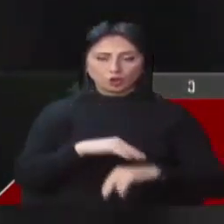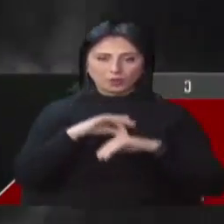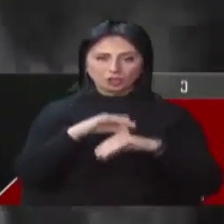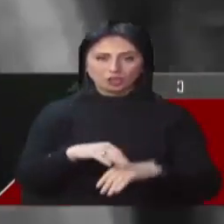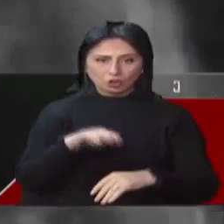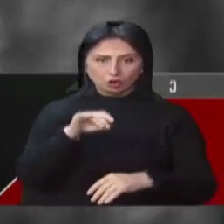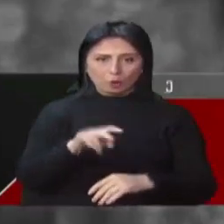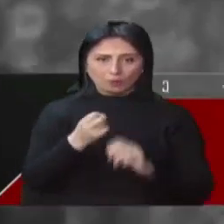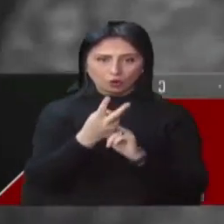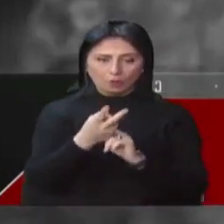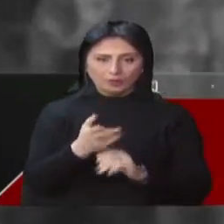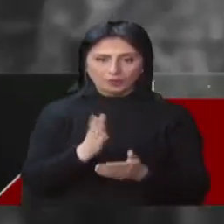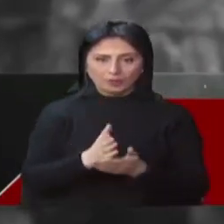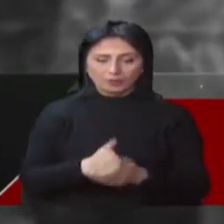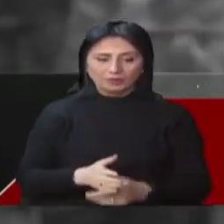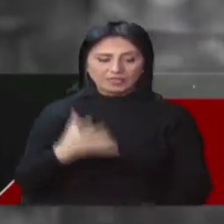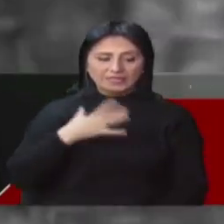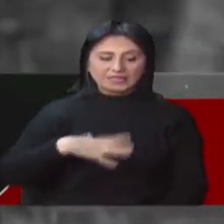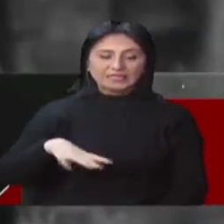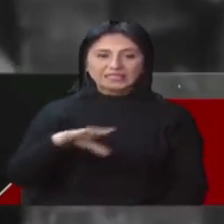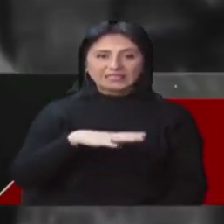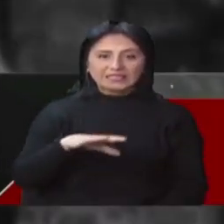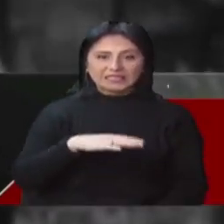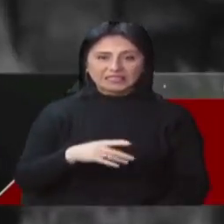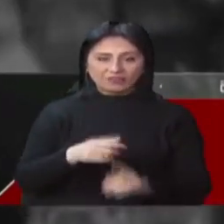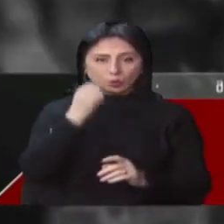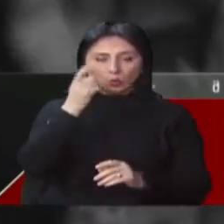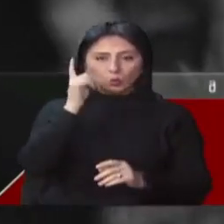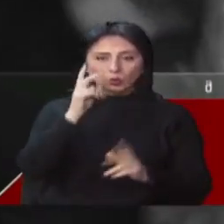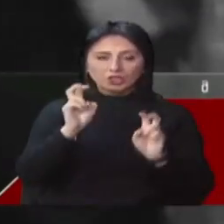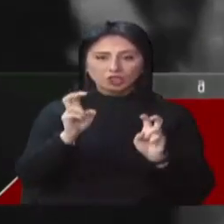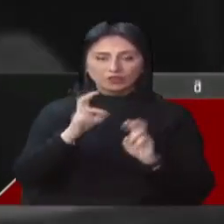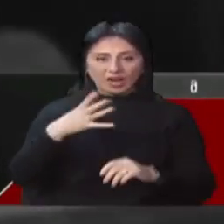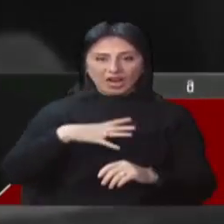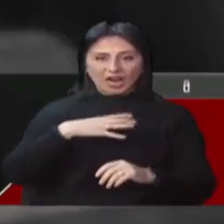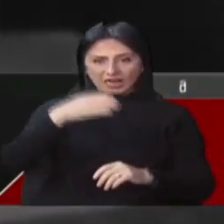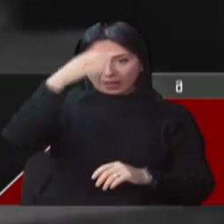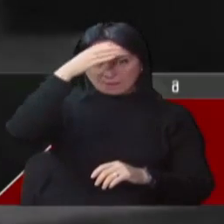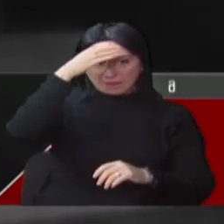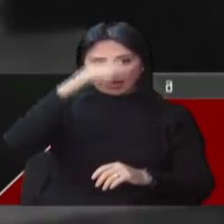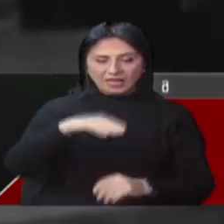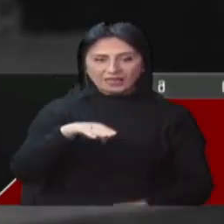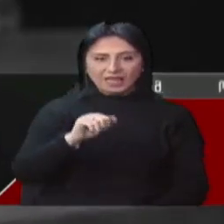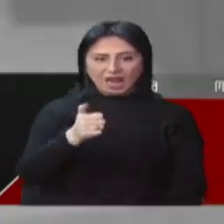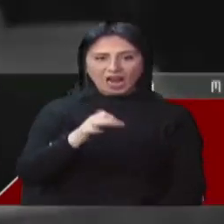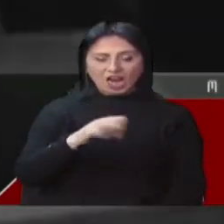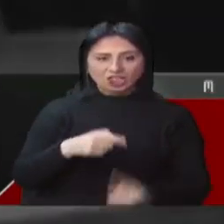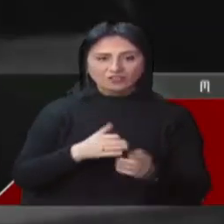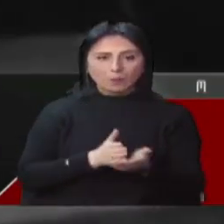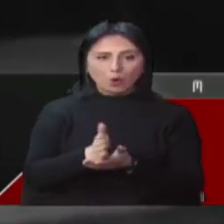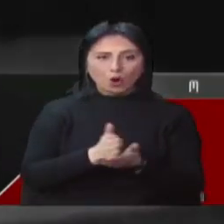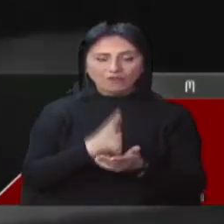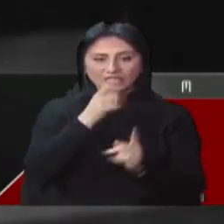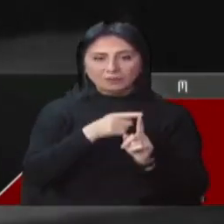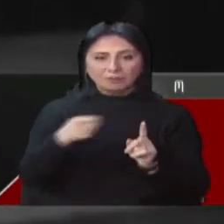ჩაატარა ერთმა ადამიანმა. საქართველოს მეჭურჭლეთ უხუცესად წოდებული ქართველი მეცნიერის ექვთიმე თაყაიშვილის მოღვაწეობა